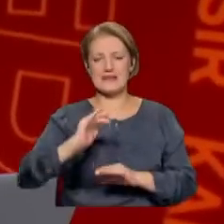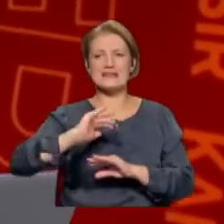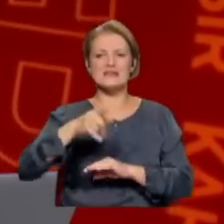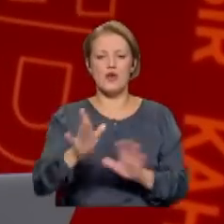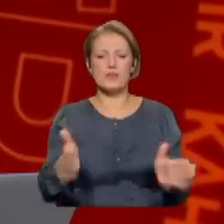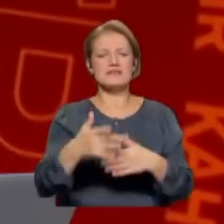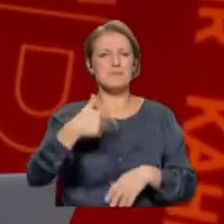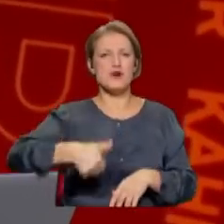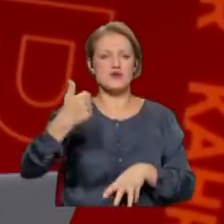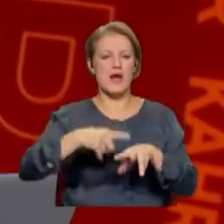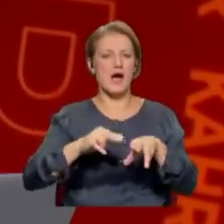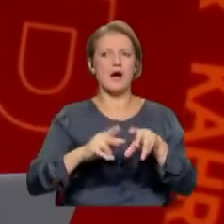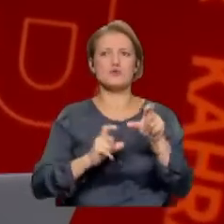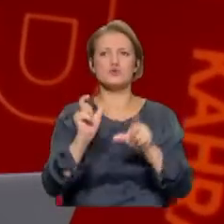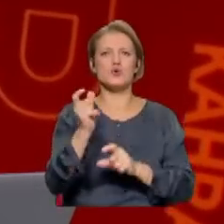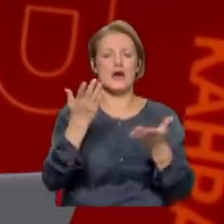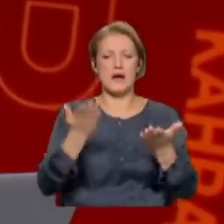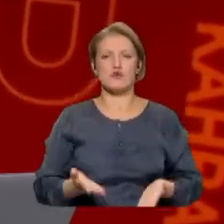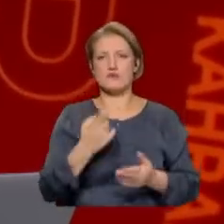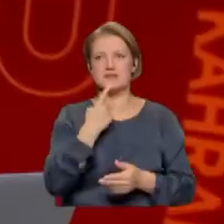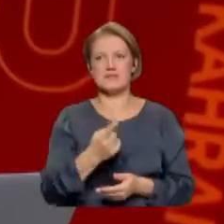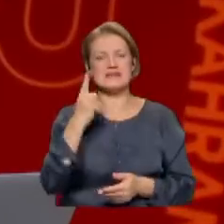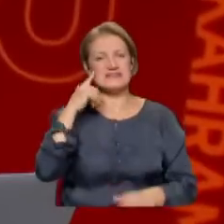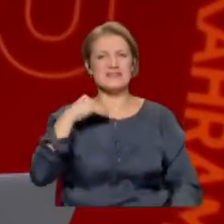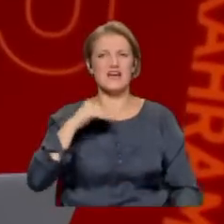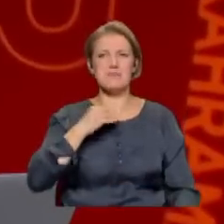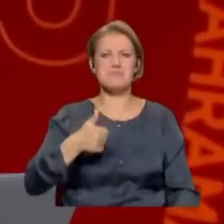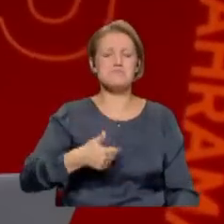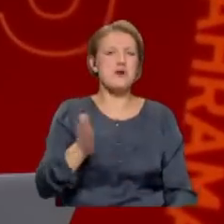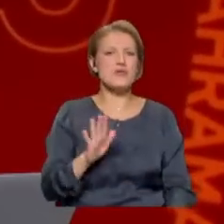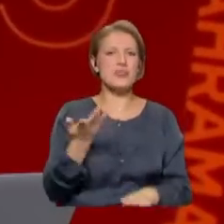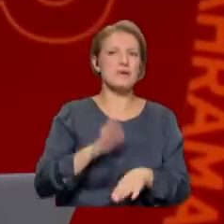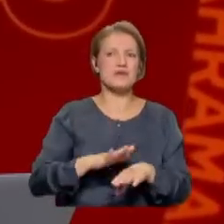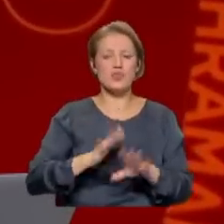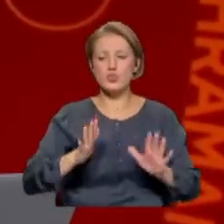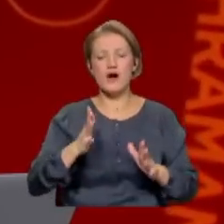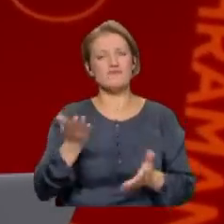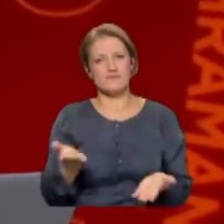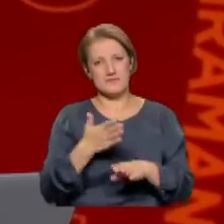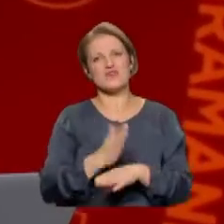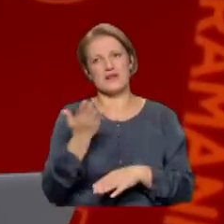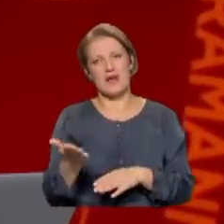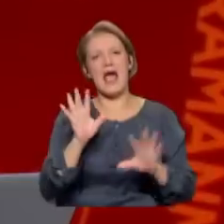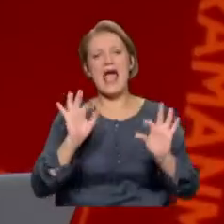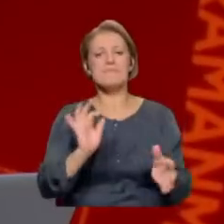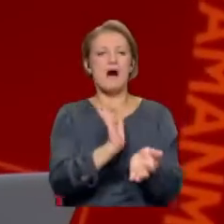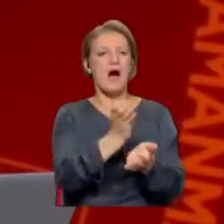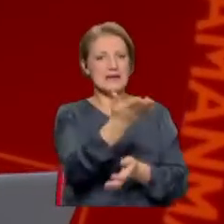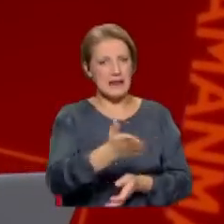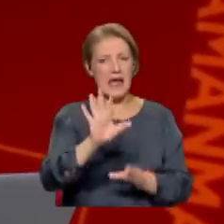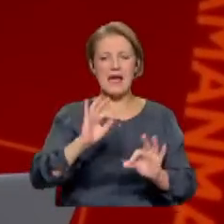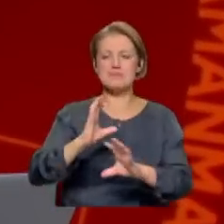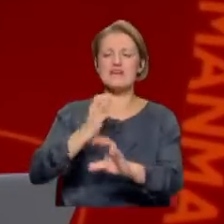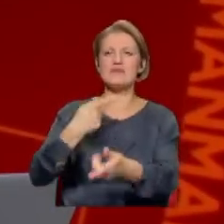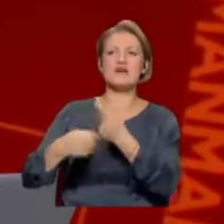Taksiciler Odası Başkanı Aksu kabul ediyoruz demiş, sanki başka ne yapacaktı, garip gerçekten. Neyse, hem veliler hem